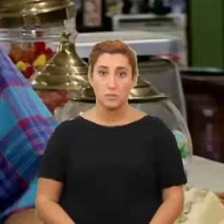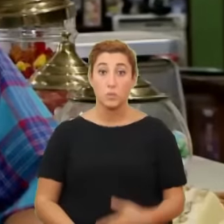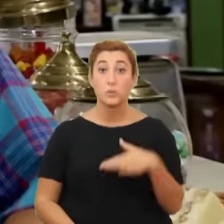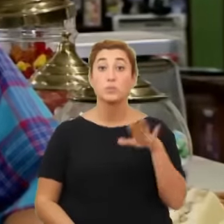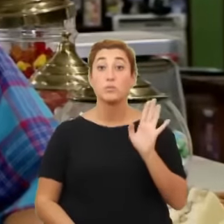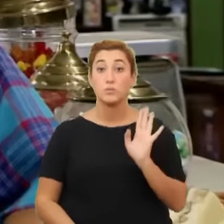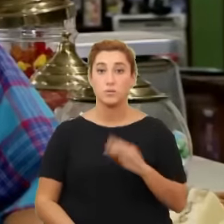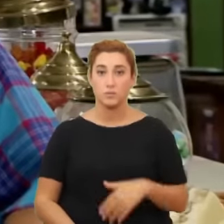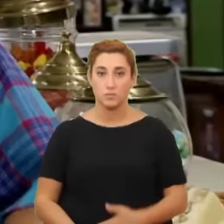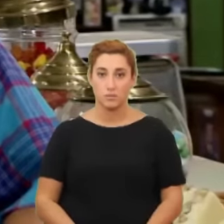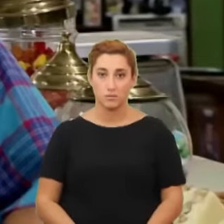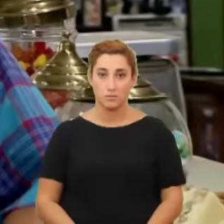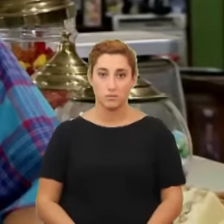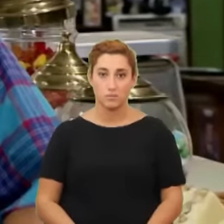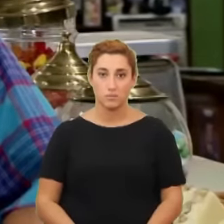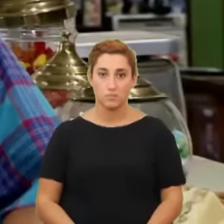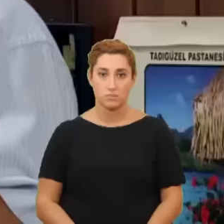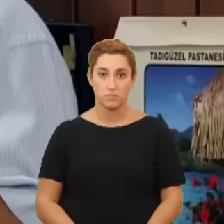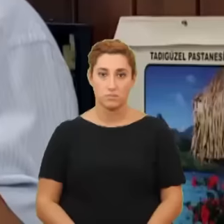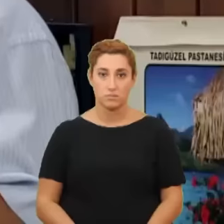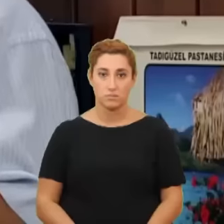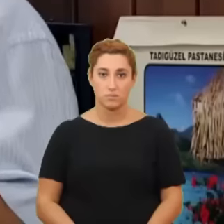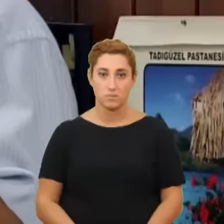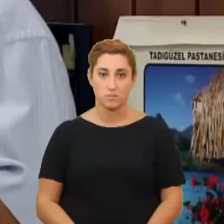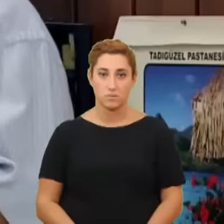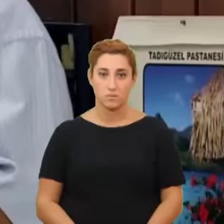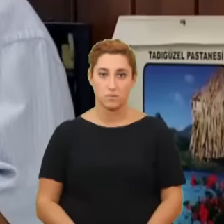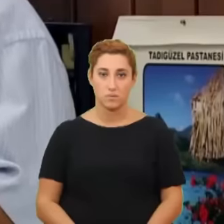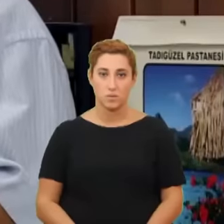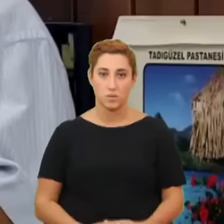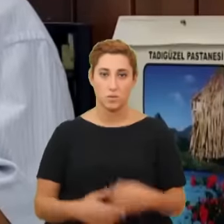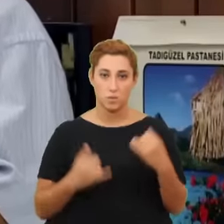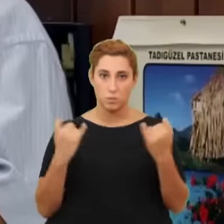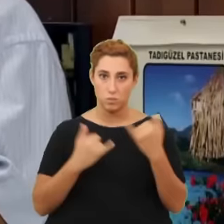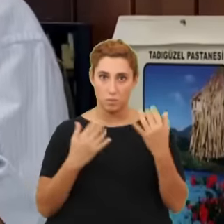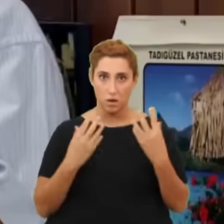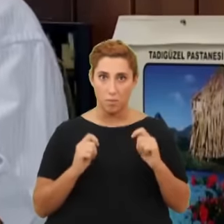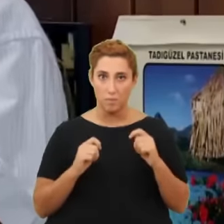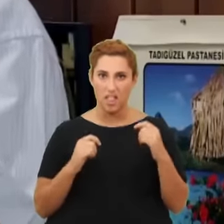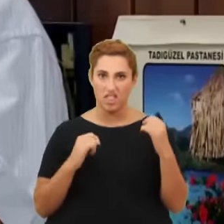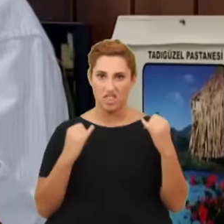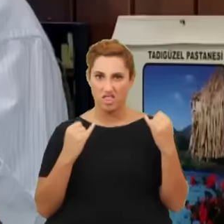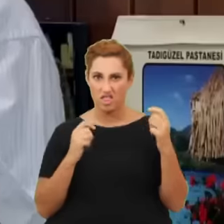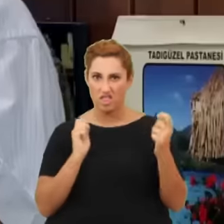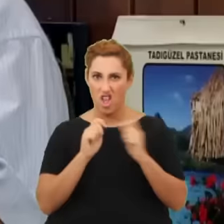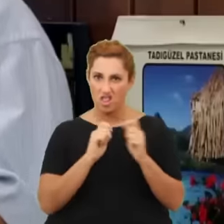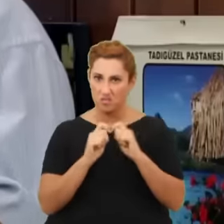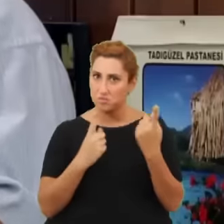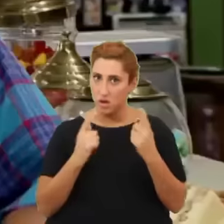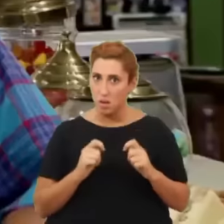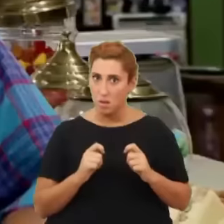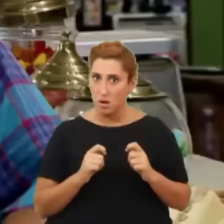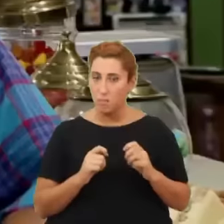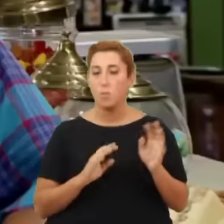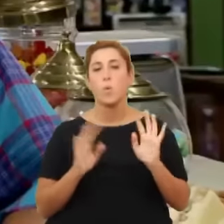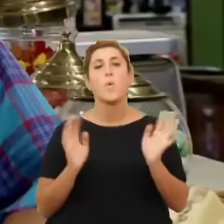Hmm, yok. Ha. Konuş olur mu? Ne bileyim tartışılır mı? Şey olur mu?